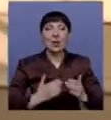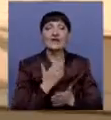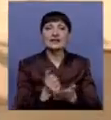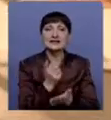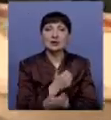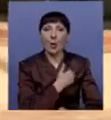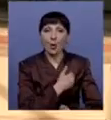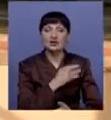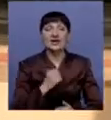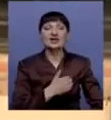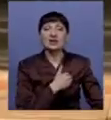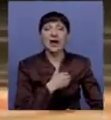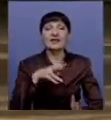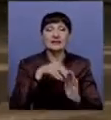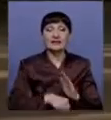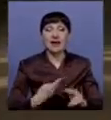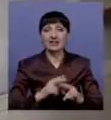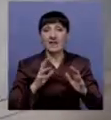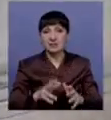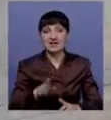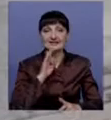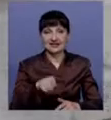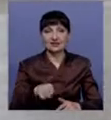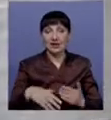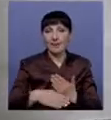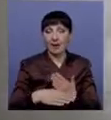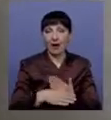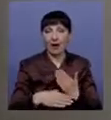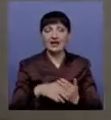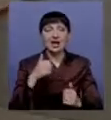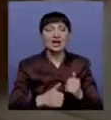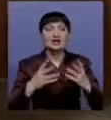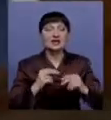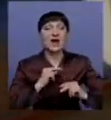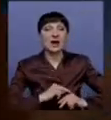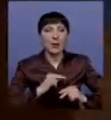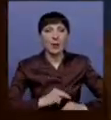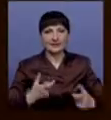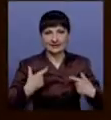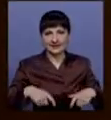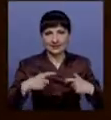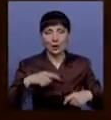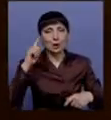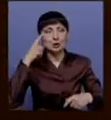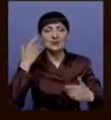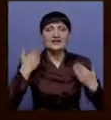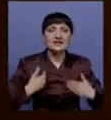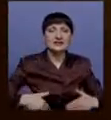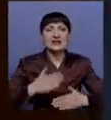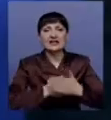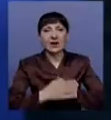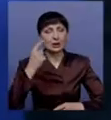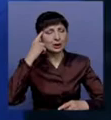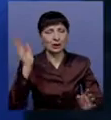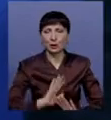достижениям и просто желание быть частичкой этого мира подстегивает девушку ежедневно работать над собой. Думать о физических недостатках просто